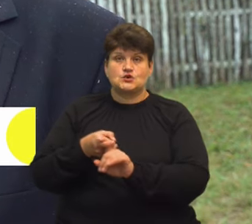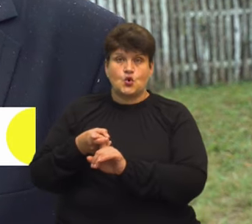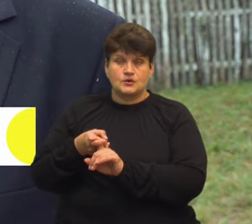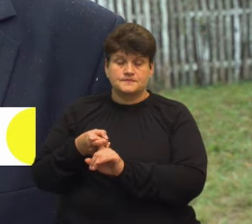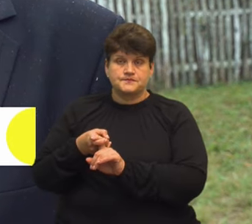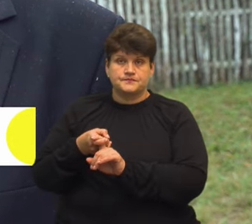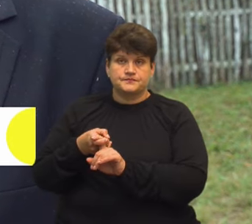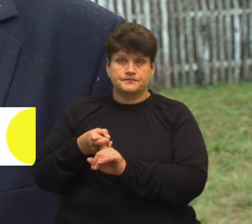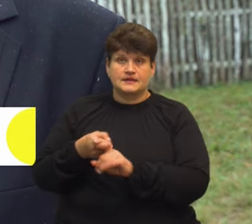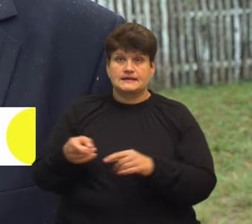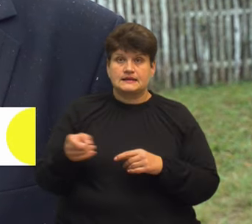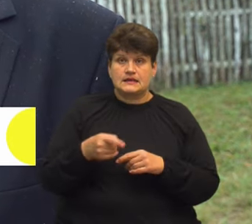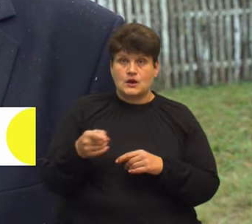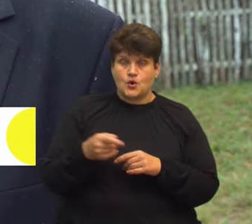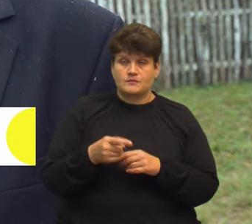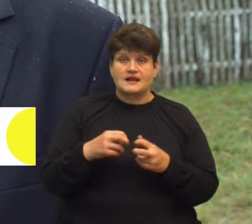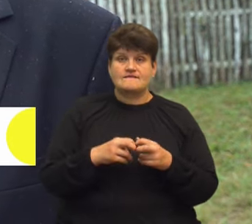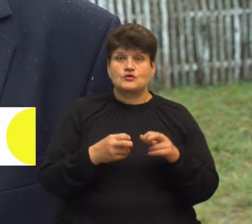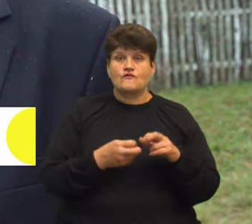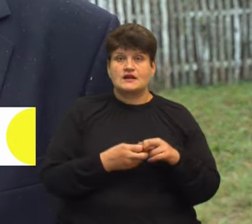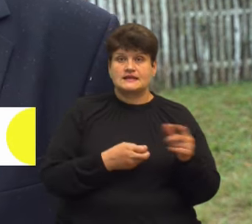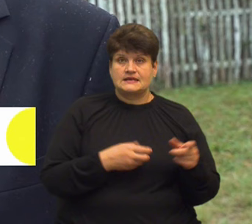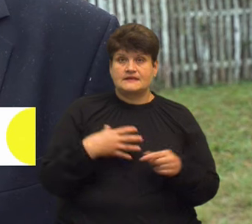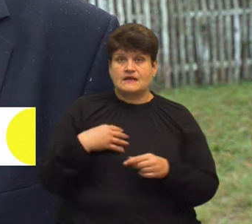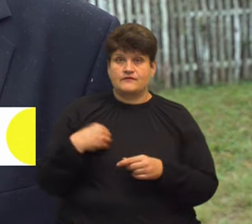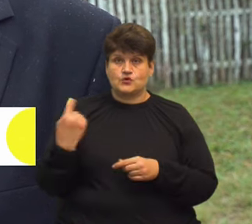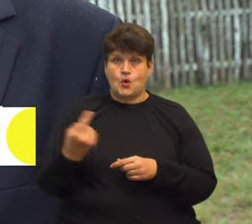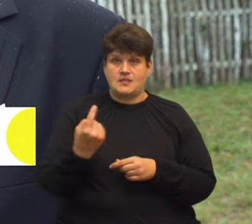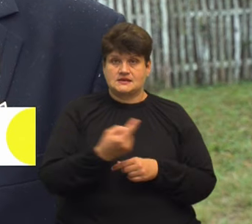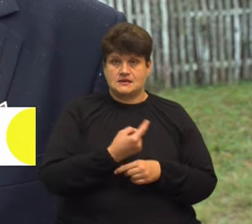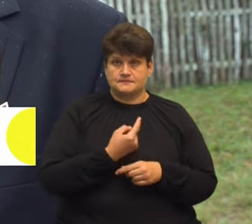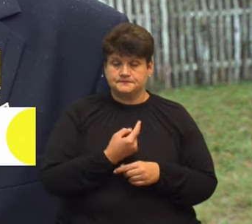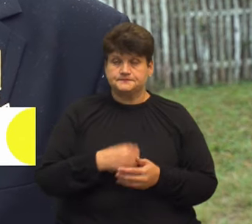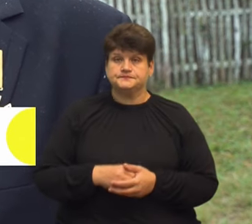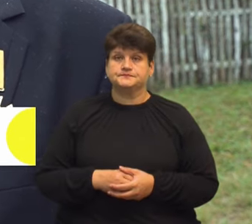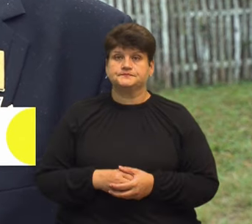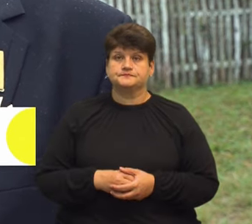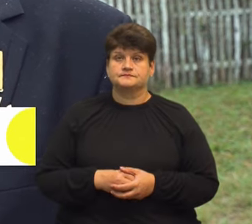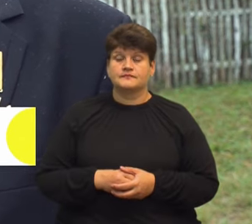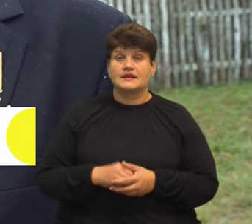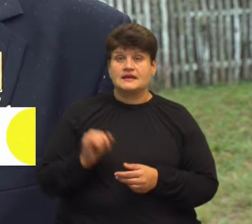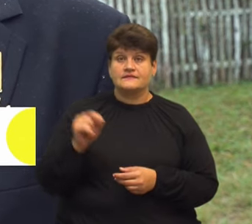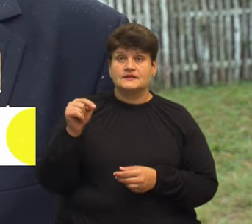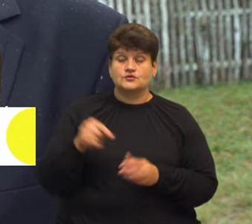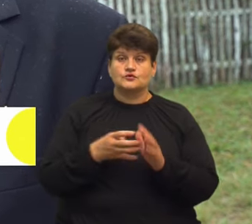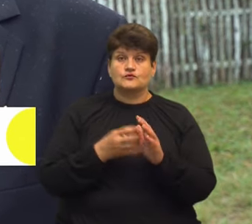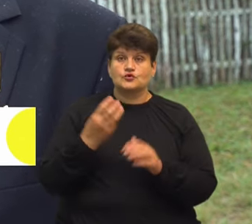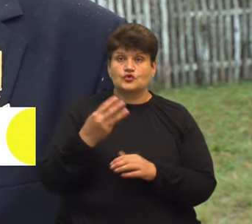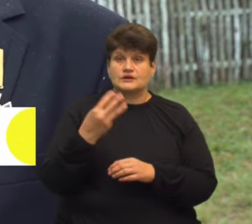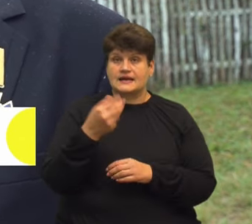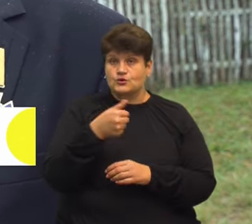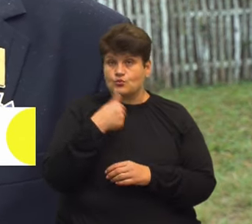з Тернопільською, Івано-Франківською і Львівською областю. Ось і в 1943